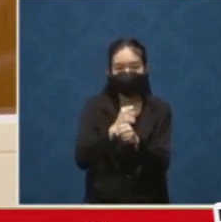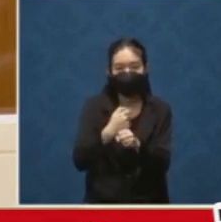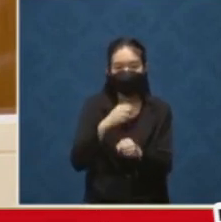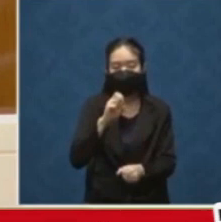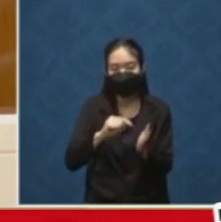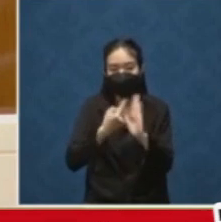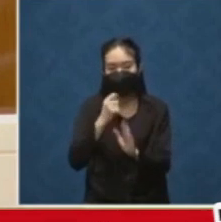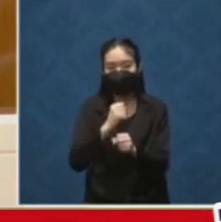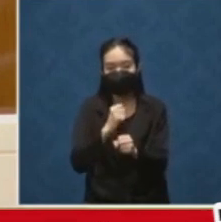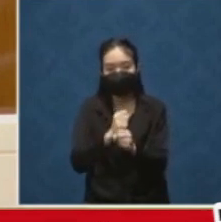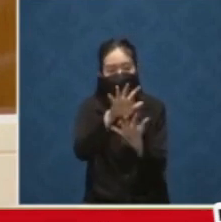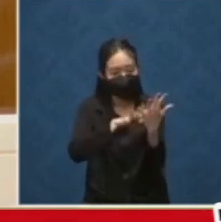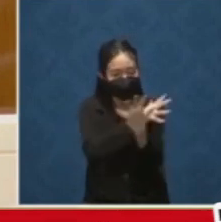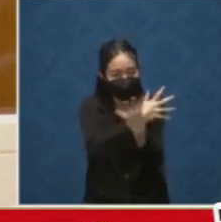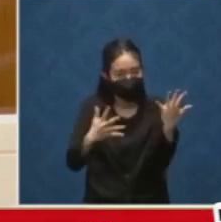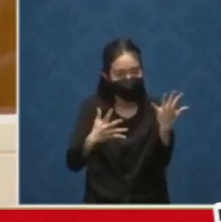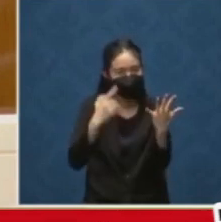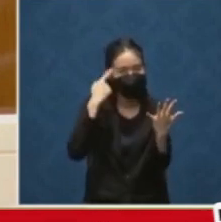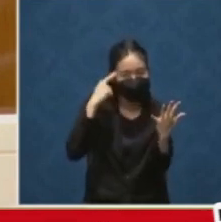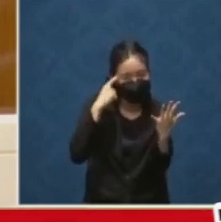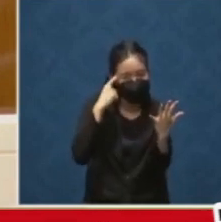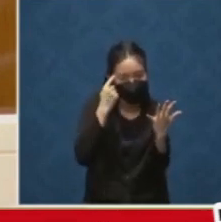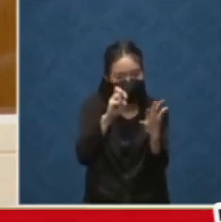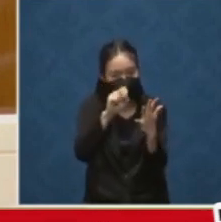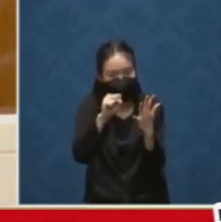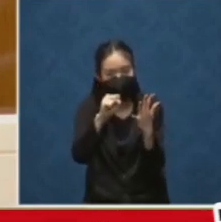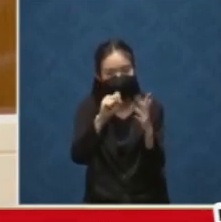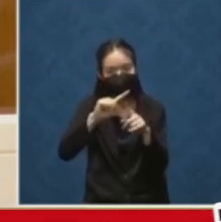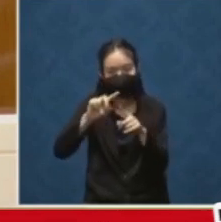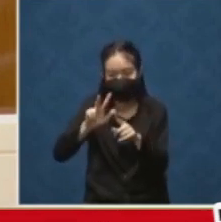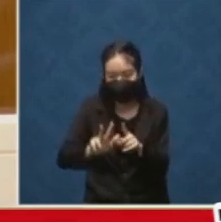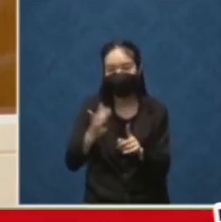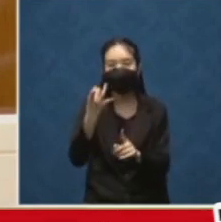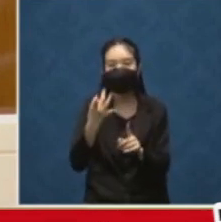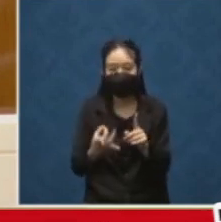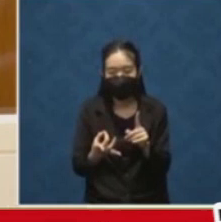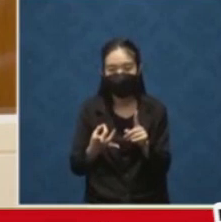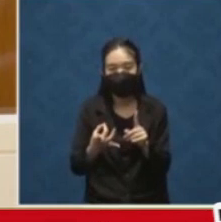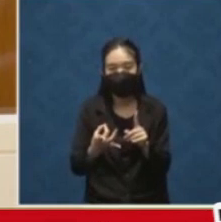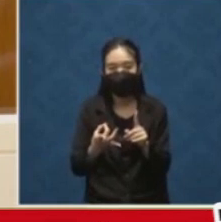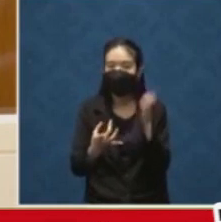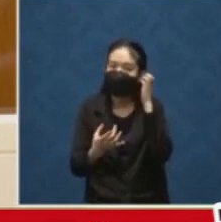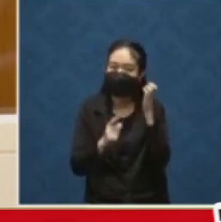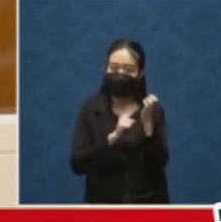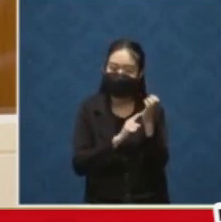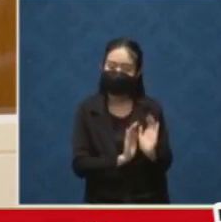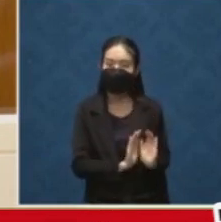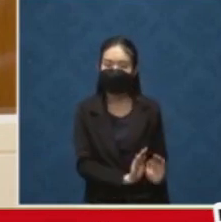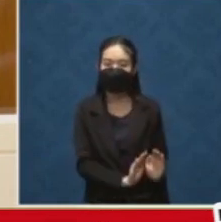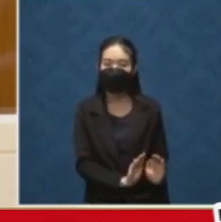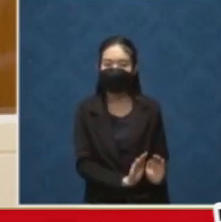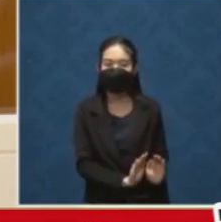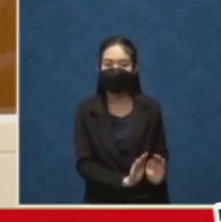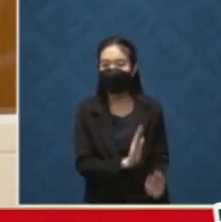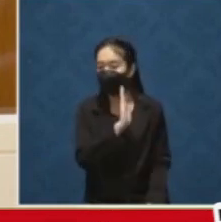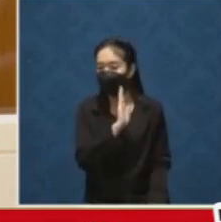เรื่ง่าก็คือวกลส leggอ เก็บตัวใการออกขสอบต้องไม่มีทัธิeurภปใครไม่ใช้เคื่อง